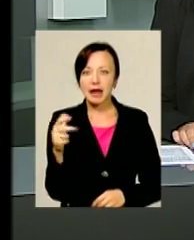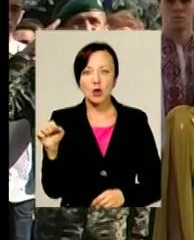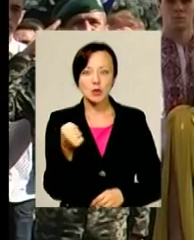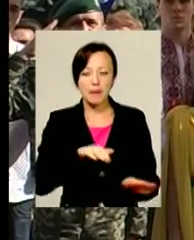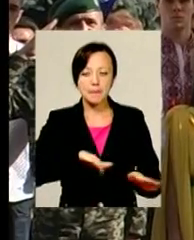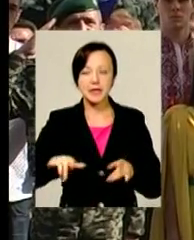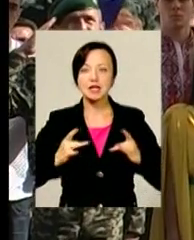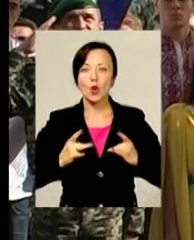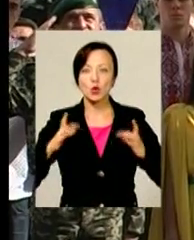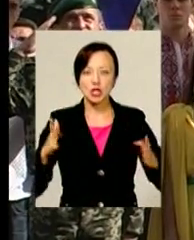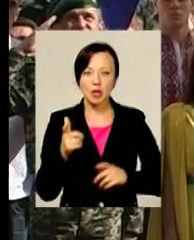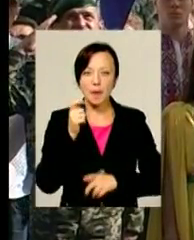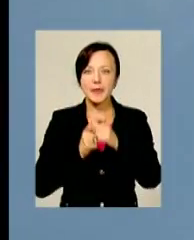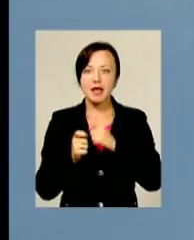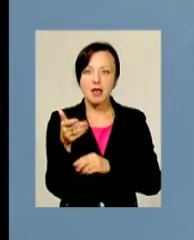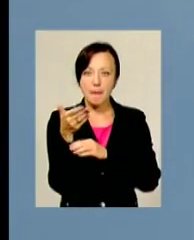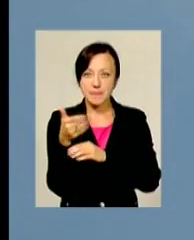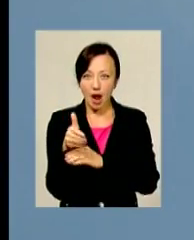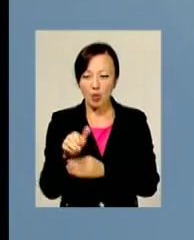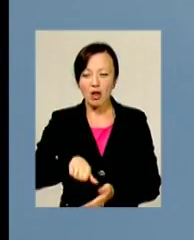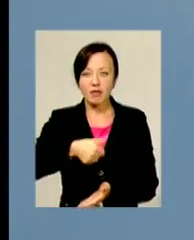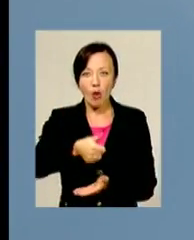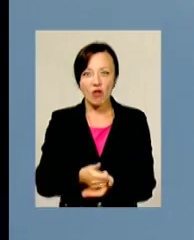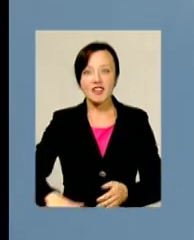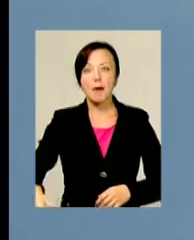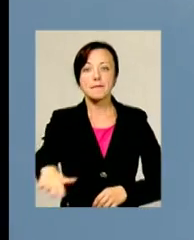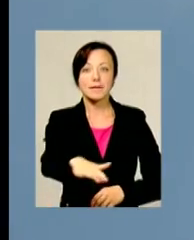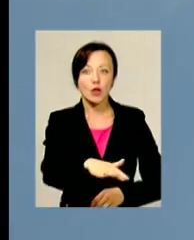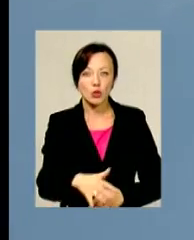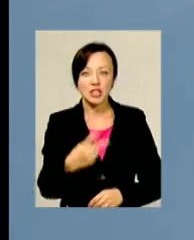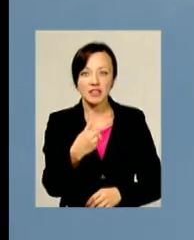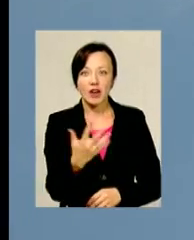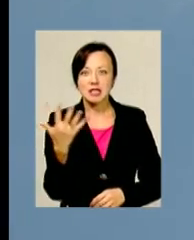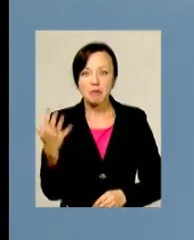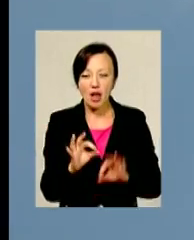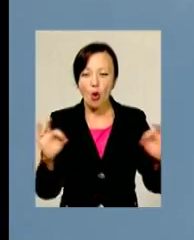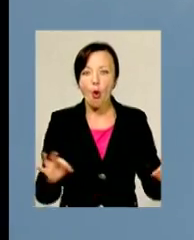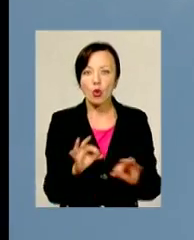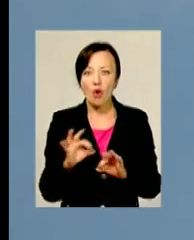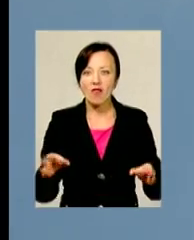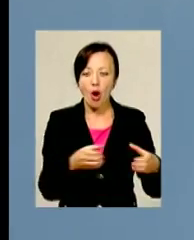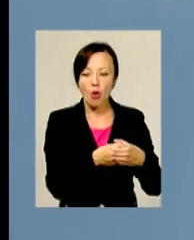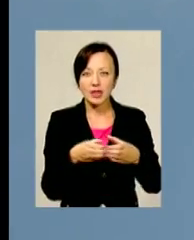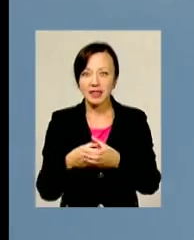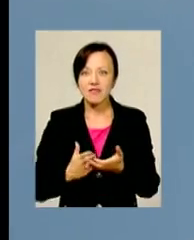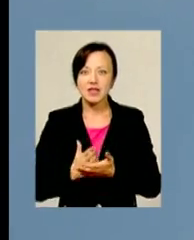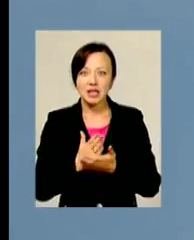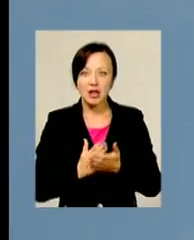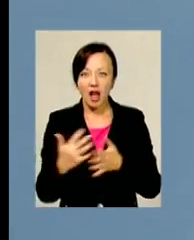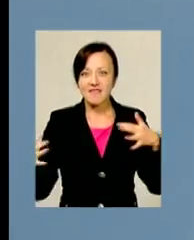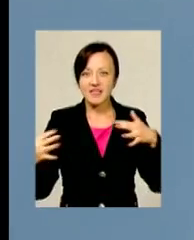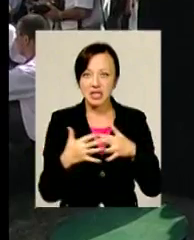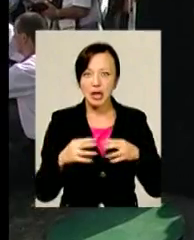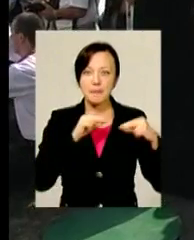після урочистого підняття прапору, на головній площі краю 25 хорових колективів ветеранів війни та праці з